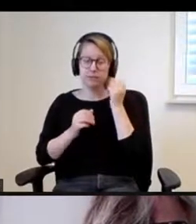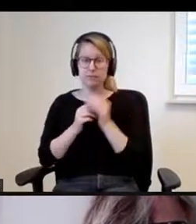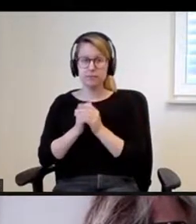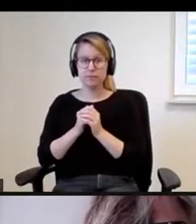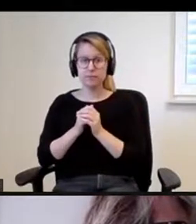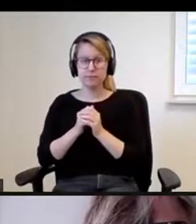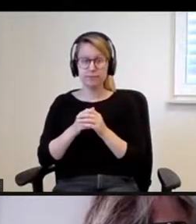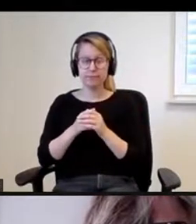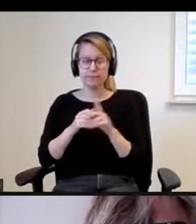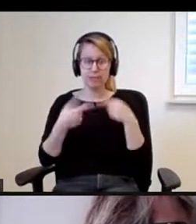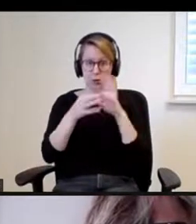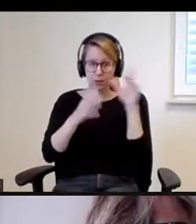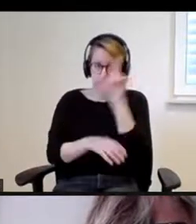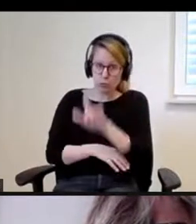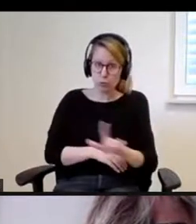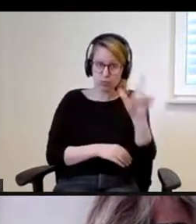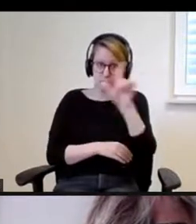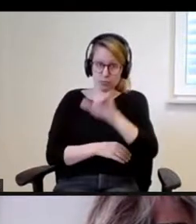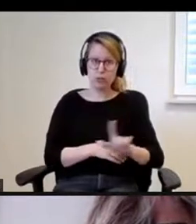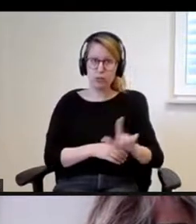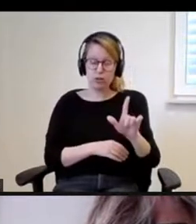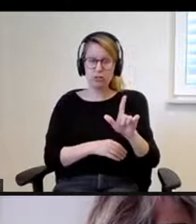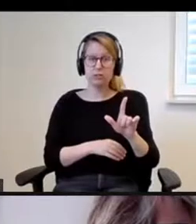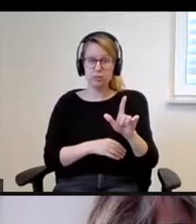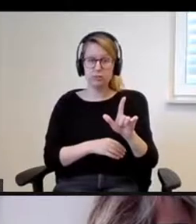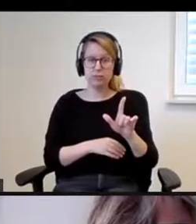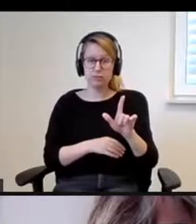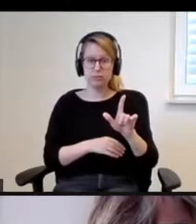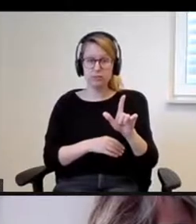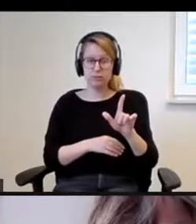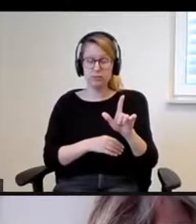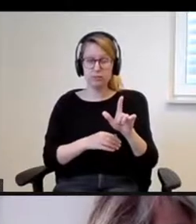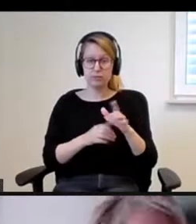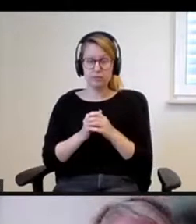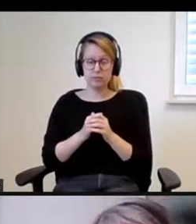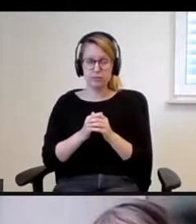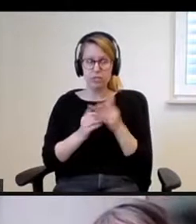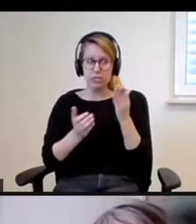dire, fais partie de la ville de Luxembourg depuis